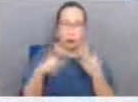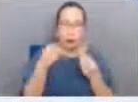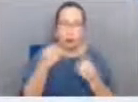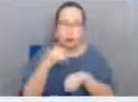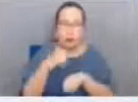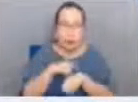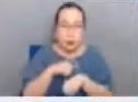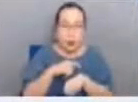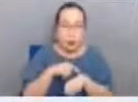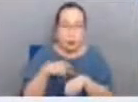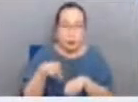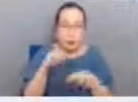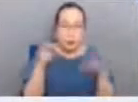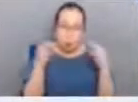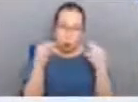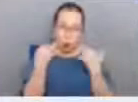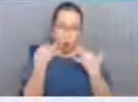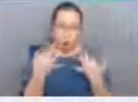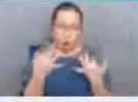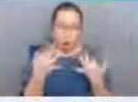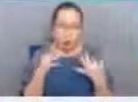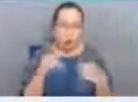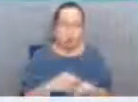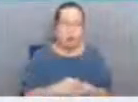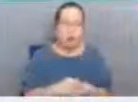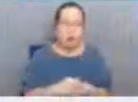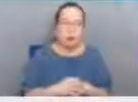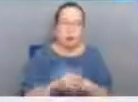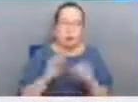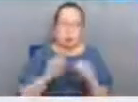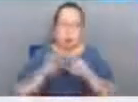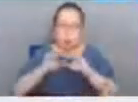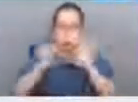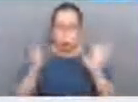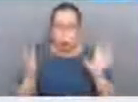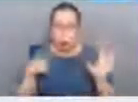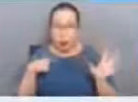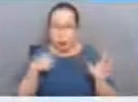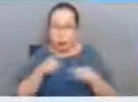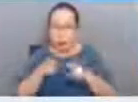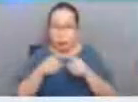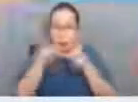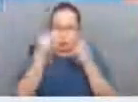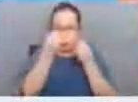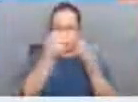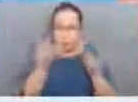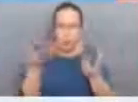Samantala, Secretary Martin, 84 days na lamang po, Pasko na. Bagamat patuloy pa rin po